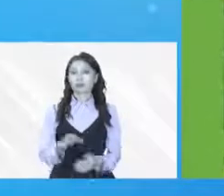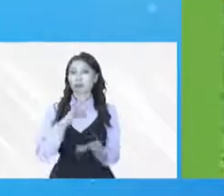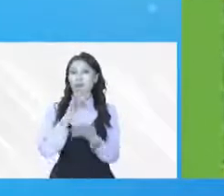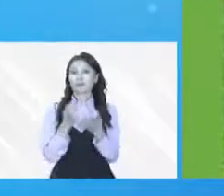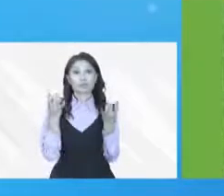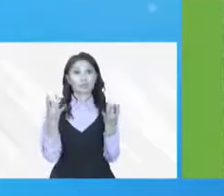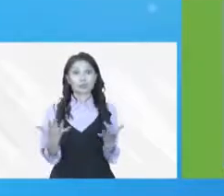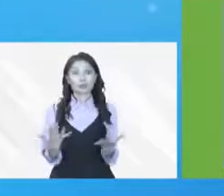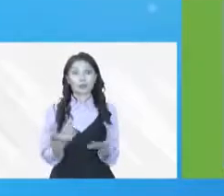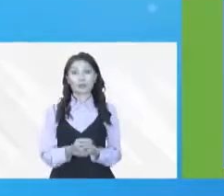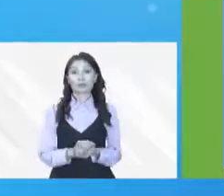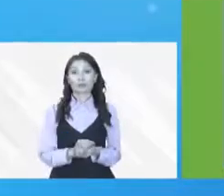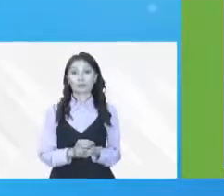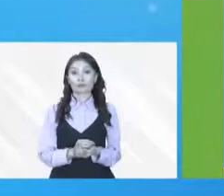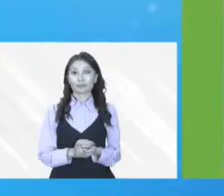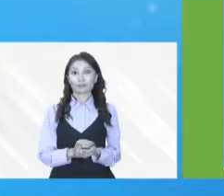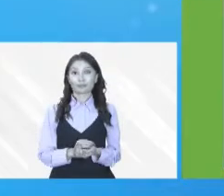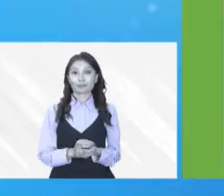Ответ очень простой.